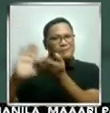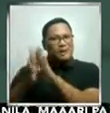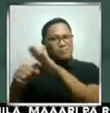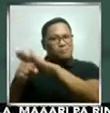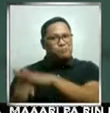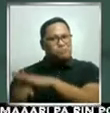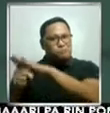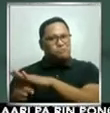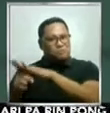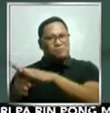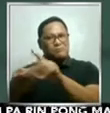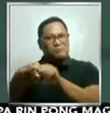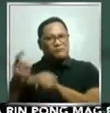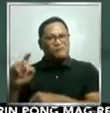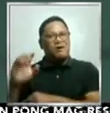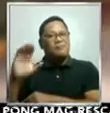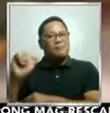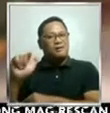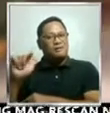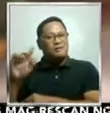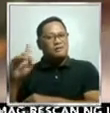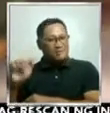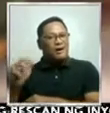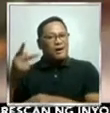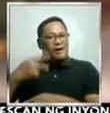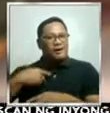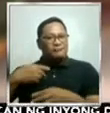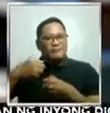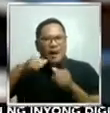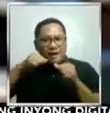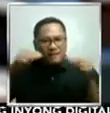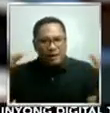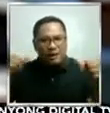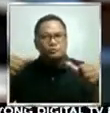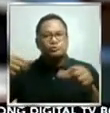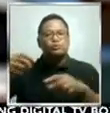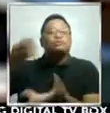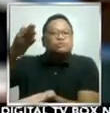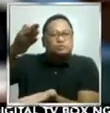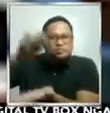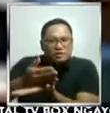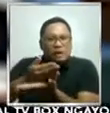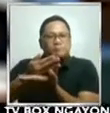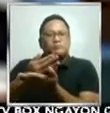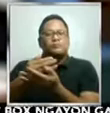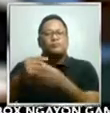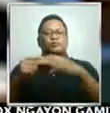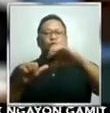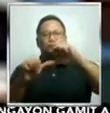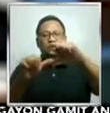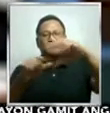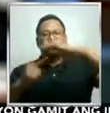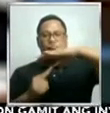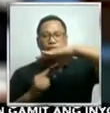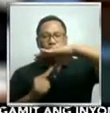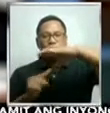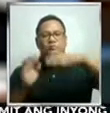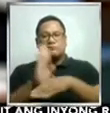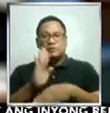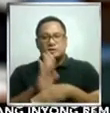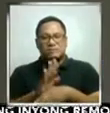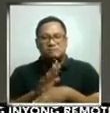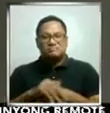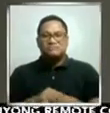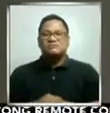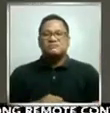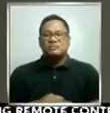General at tagpalabas ng cease and desist order laban sa ABS-CBN. Nagdulot man daw ito ng hindi kinakailangang